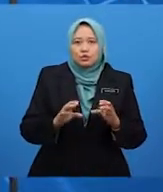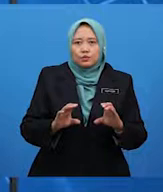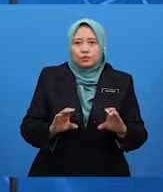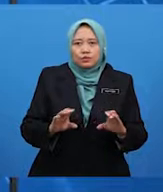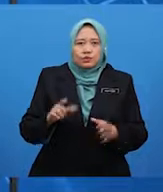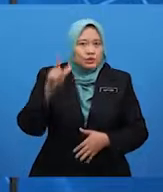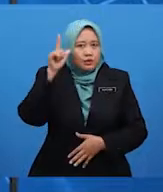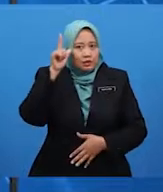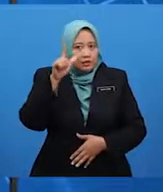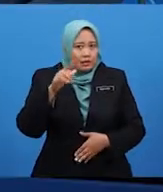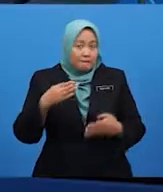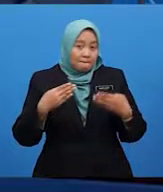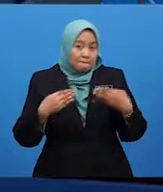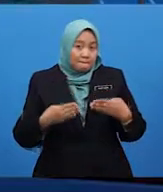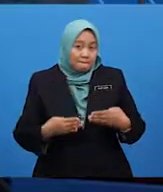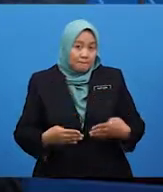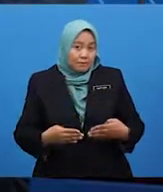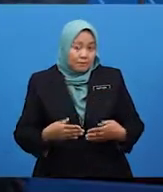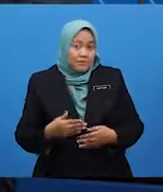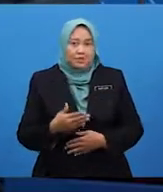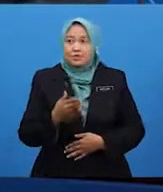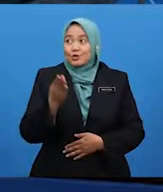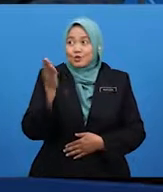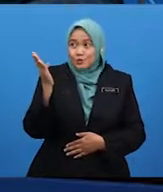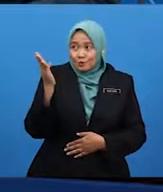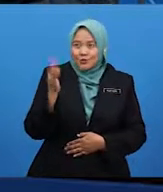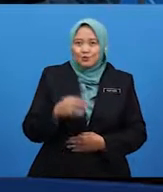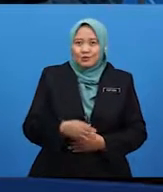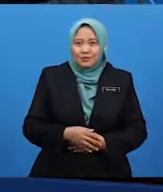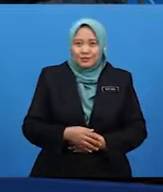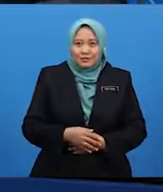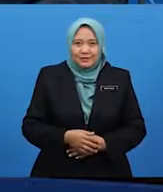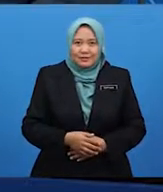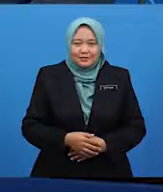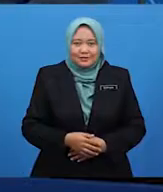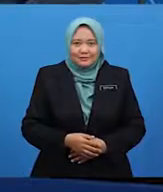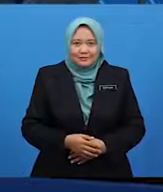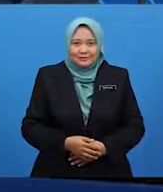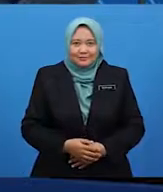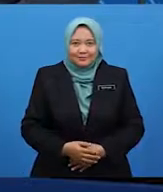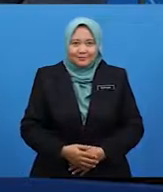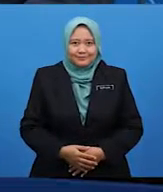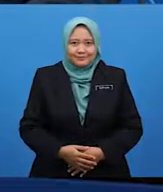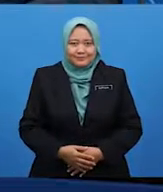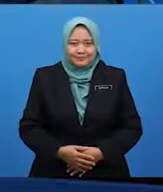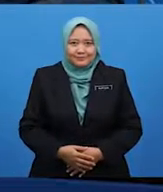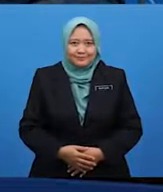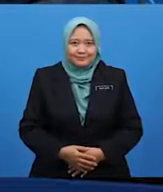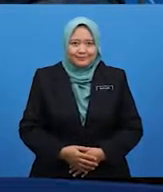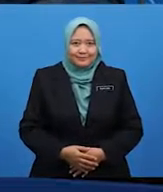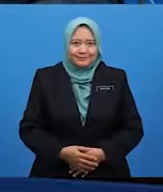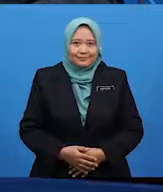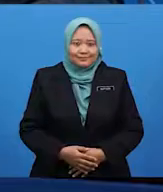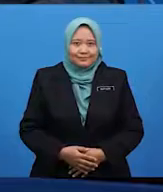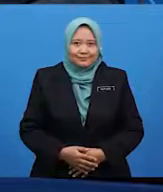pakai sekarang ni. Cantik tak? Cikgu, tadi masa Cikgu masuk saja ke studio ni, saya dah terpegun dengan keanggunan Cikgu. Memang super.